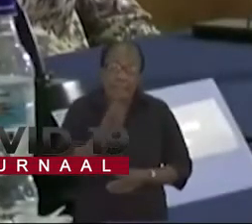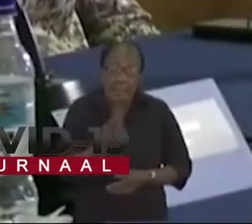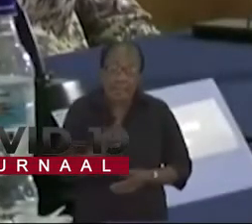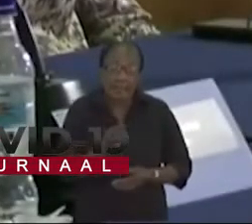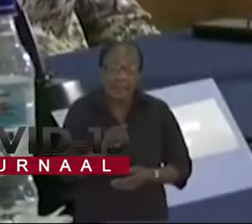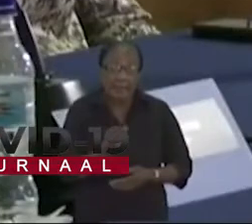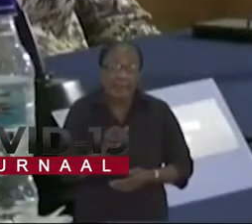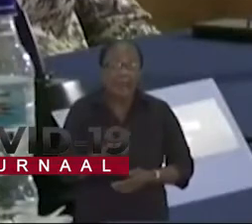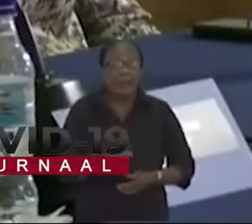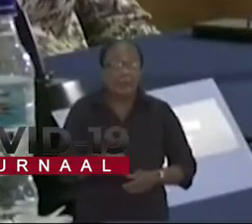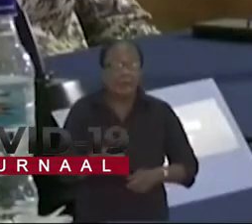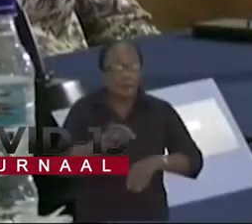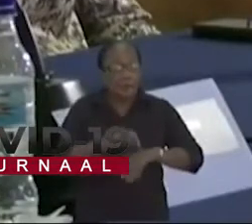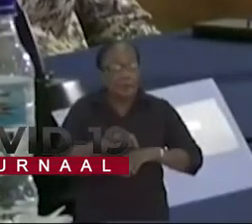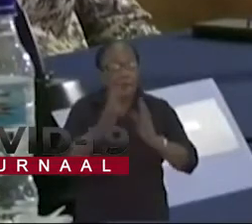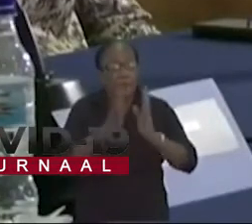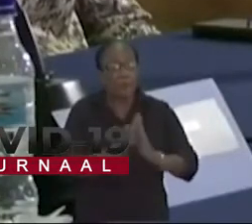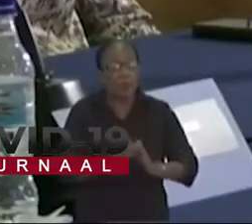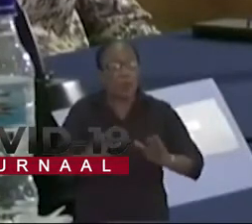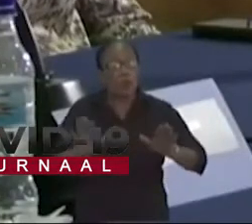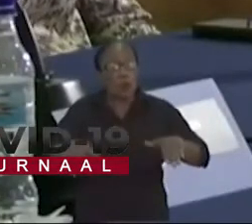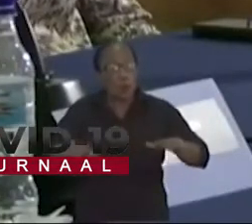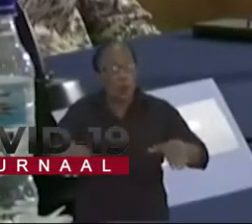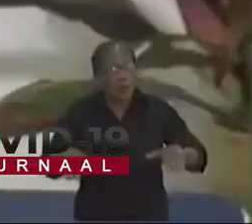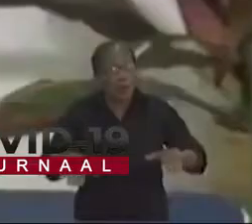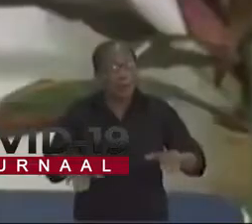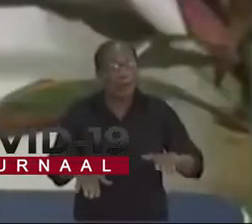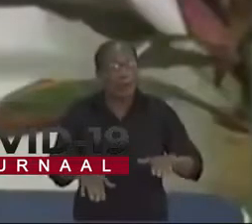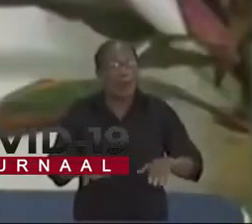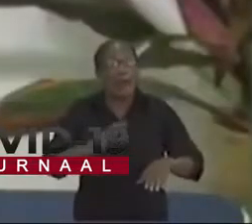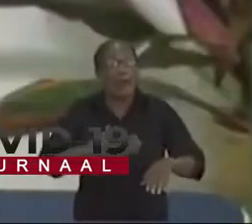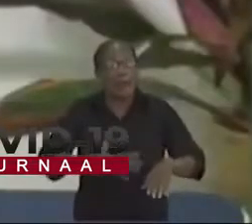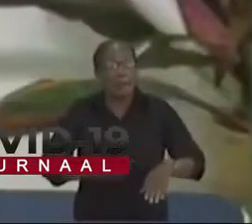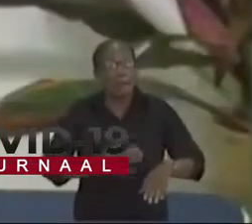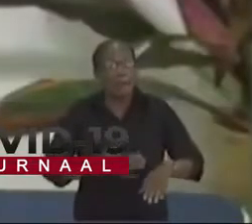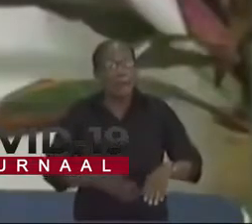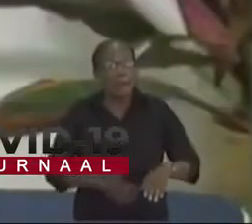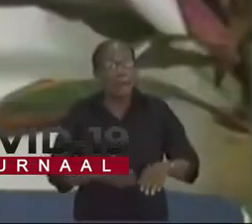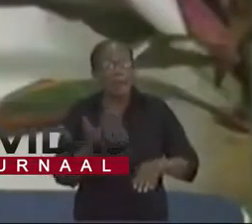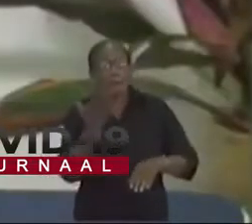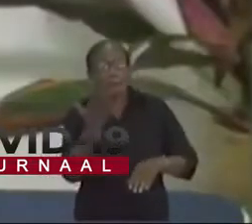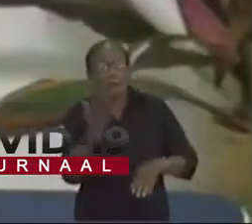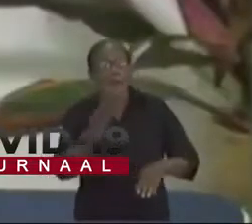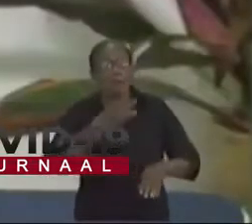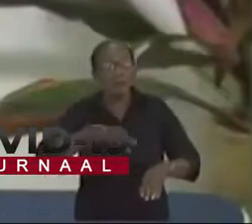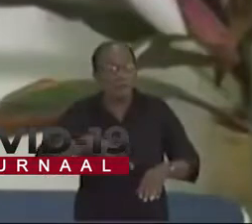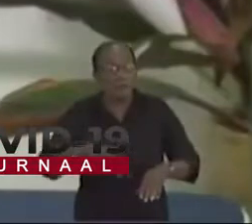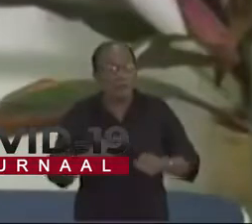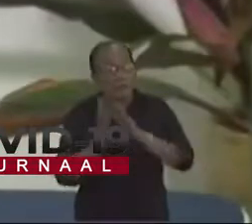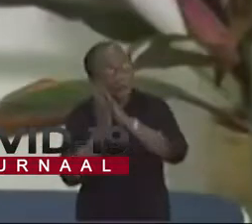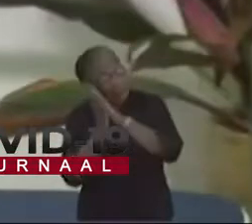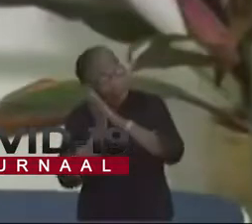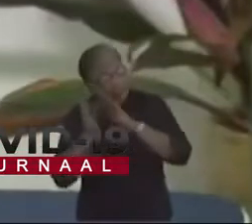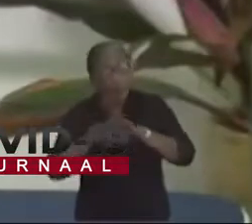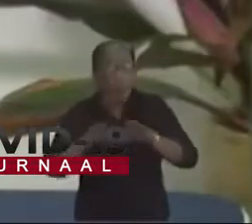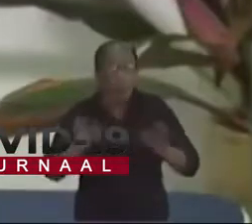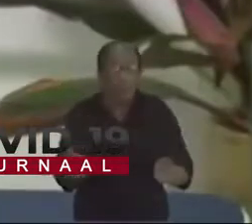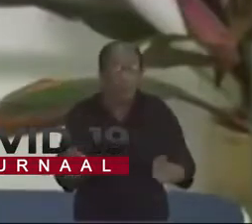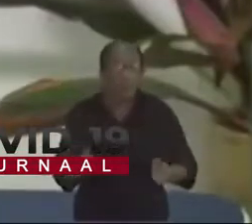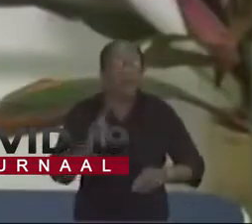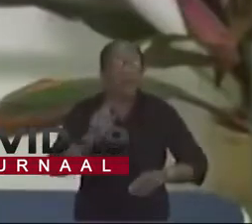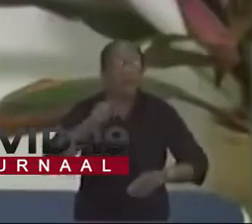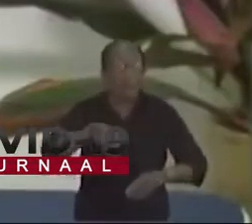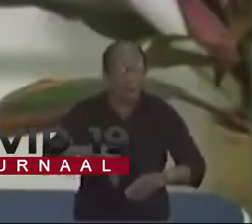het regionaal ziekenhuis Wanica een beddencapaciteit van 135 patiënten, ziekenhuisbehoeftige patiënten. Maar helaas, met